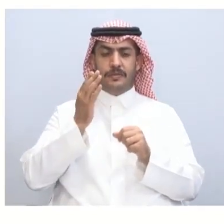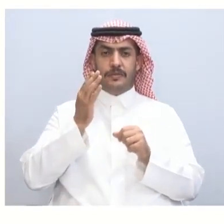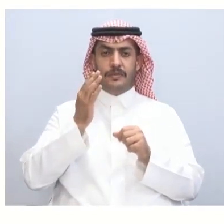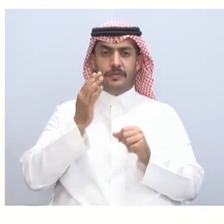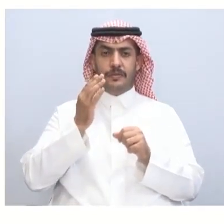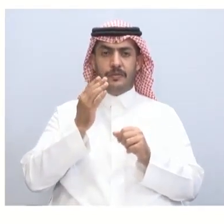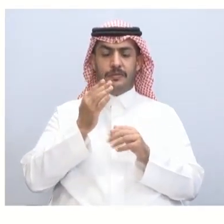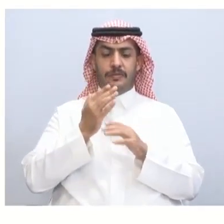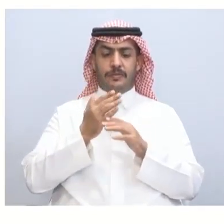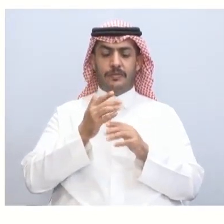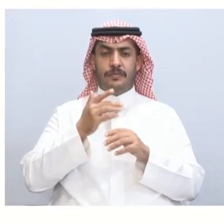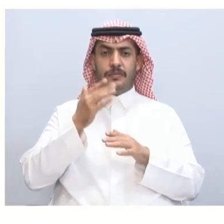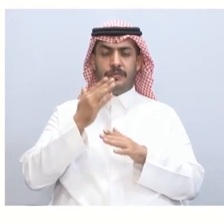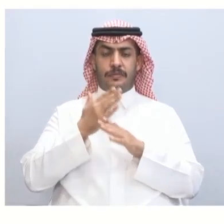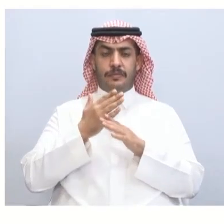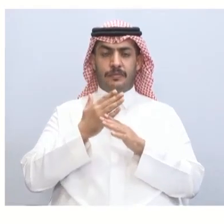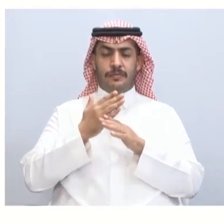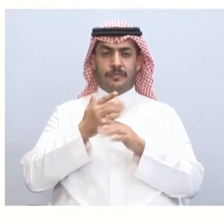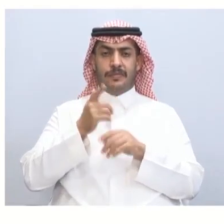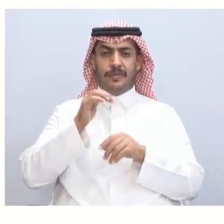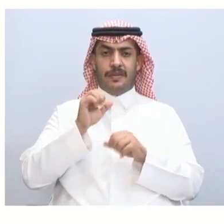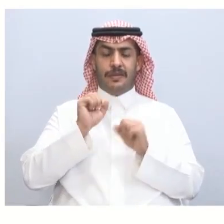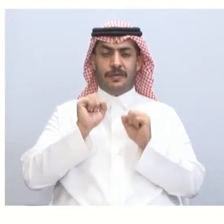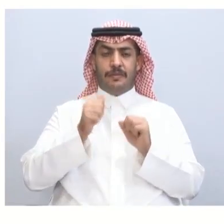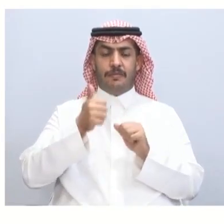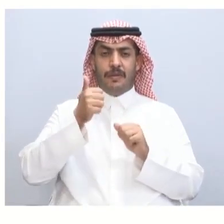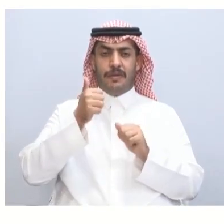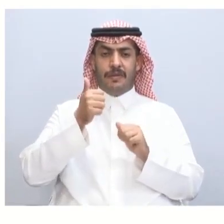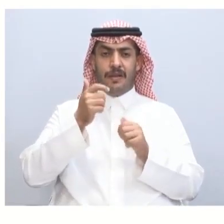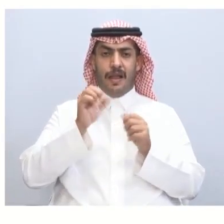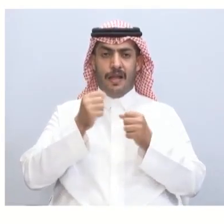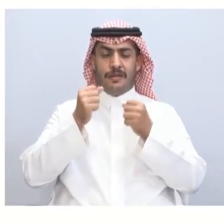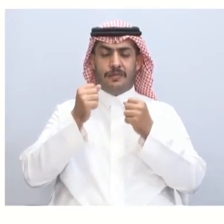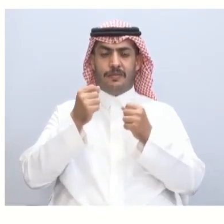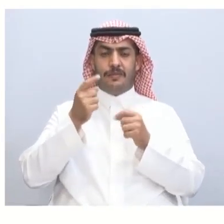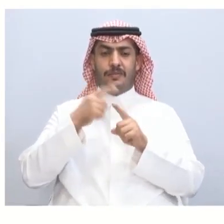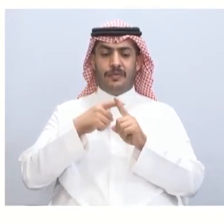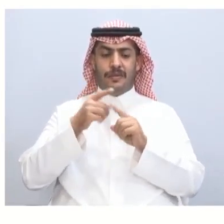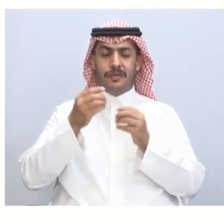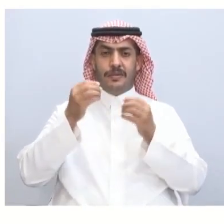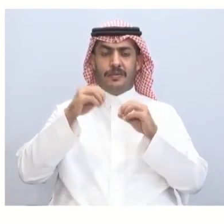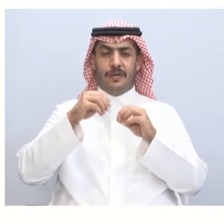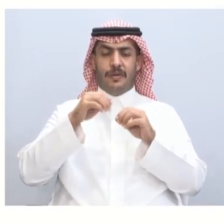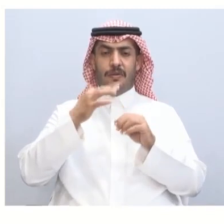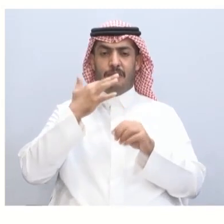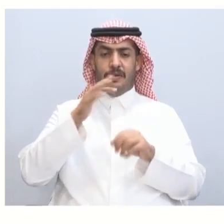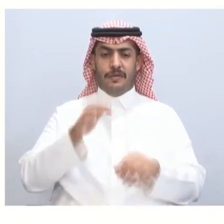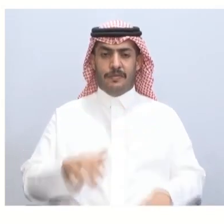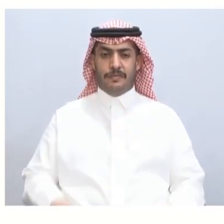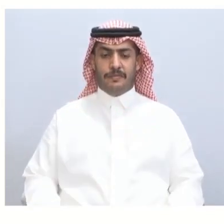والخارجيه بارك الله فيكم التي تؤدي الى استجابه انفعاليه حاده